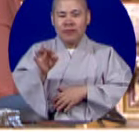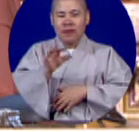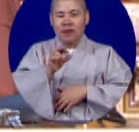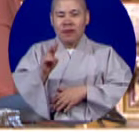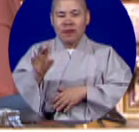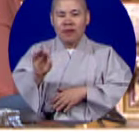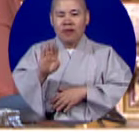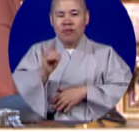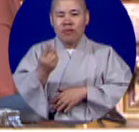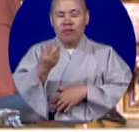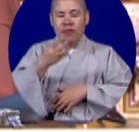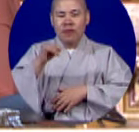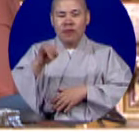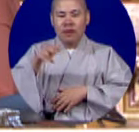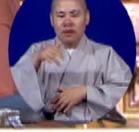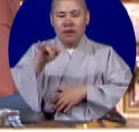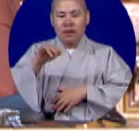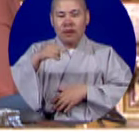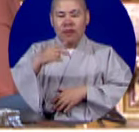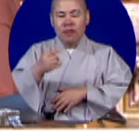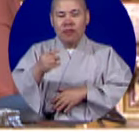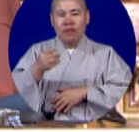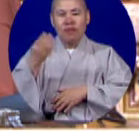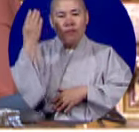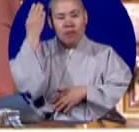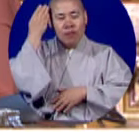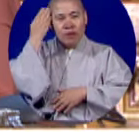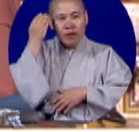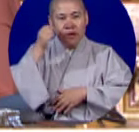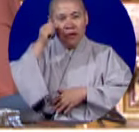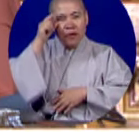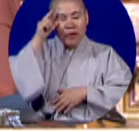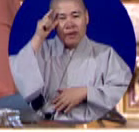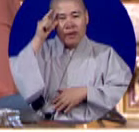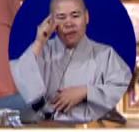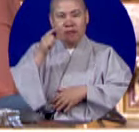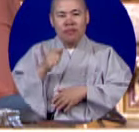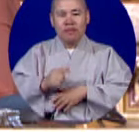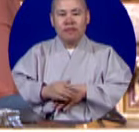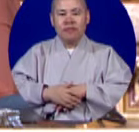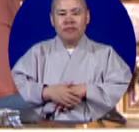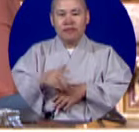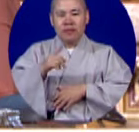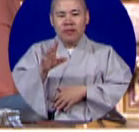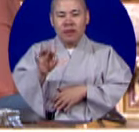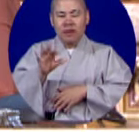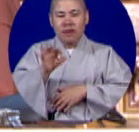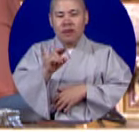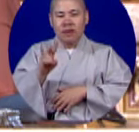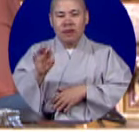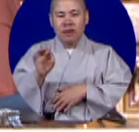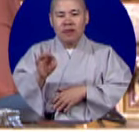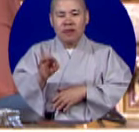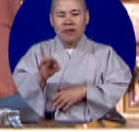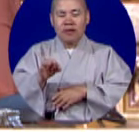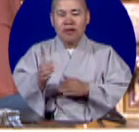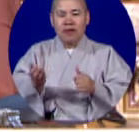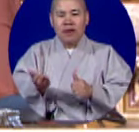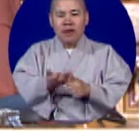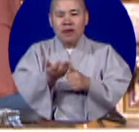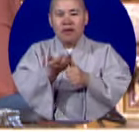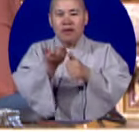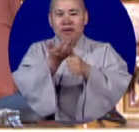장양보리지도라. 보리는 깨달음이거든요. 보리를 장양하는 도다. 장양 기른다 이